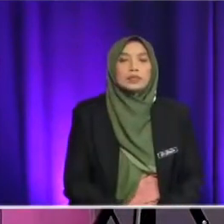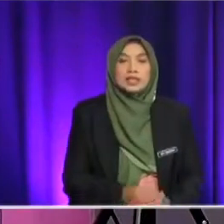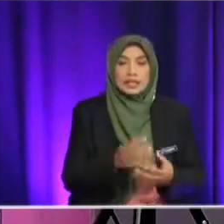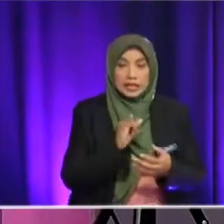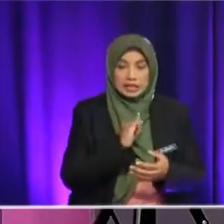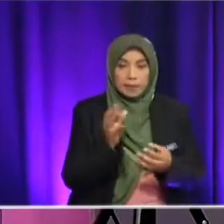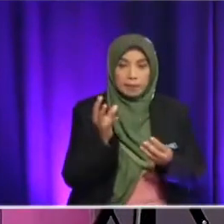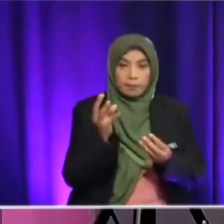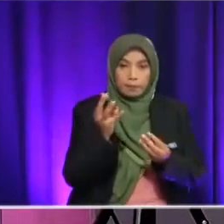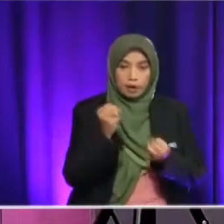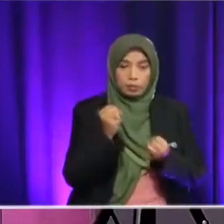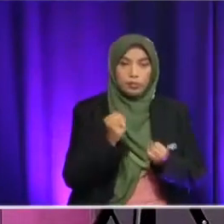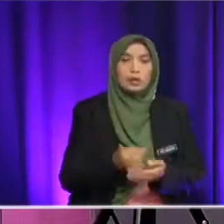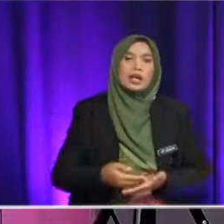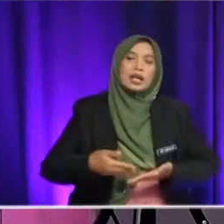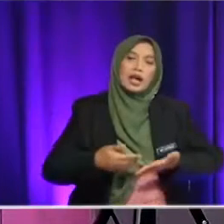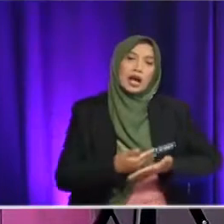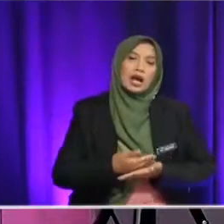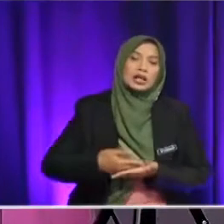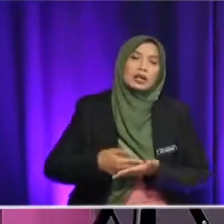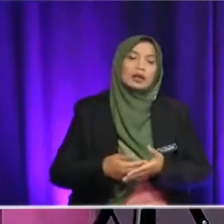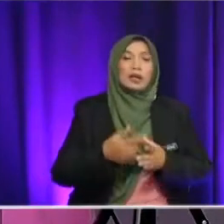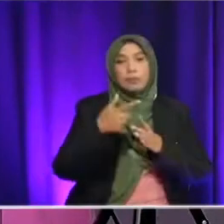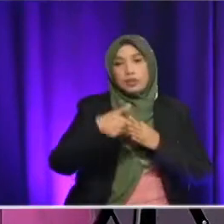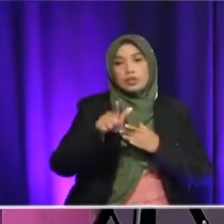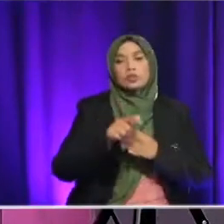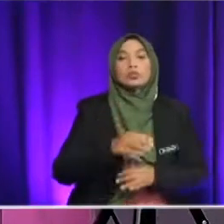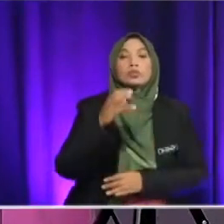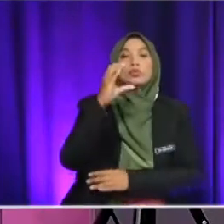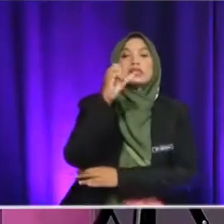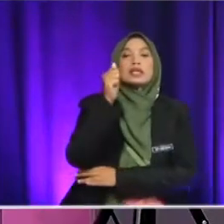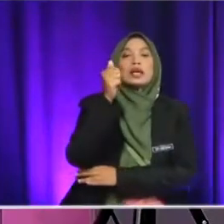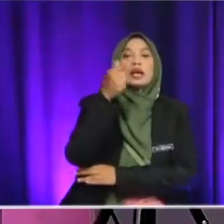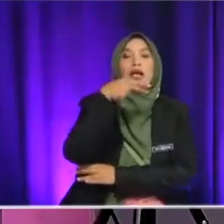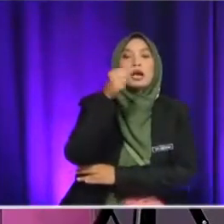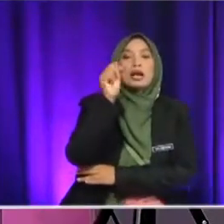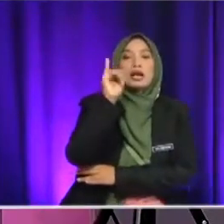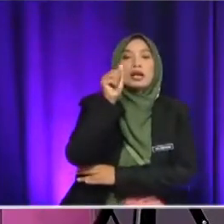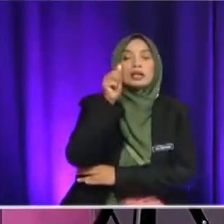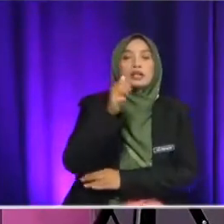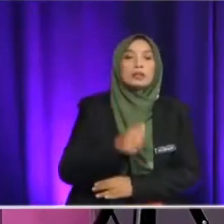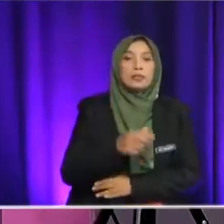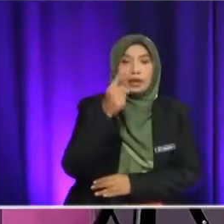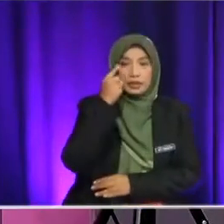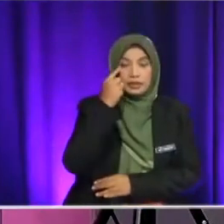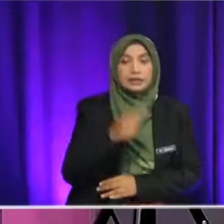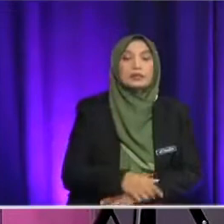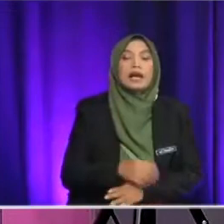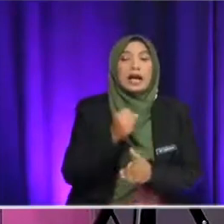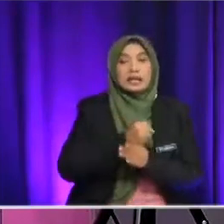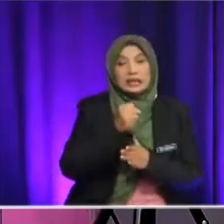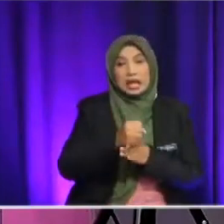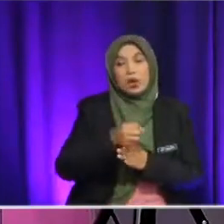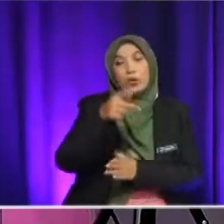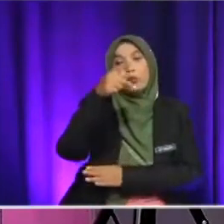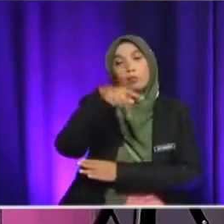nanti, memula anak, lepas tu cahaya mata, lepas itu permata hati, macam itu. Dan cuba tengok di